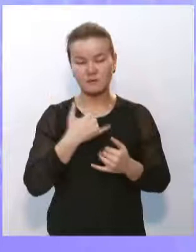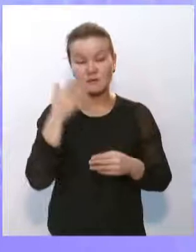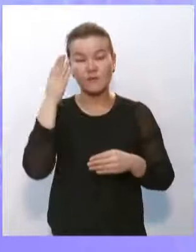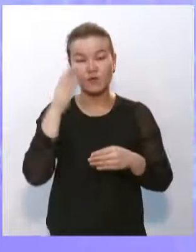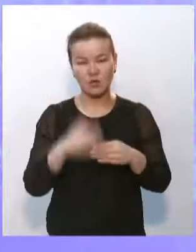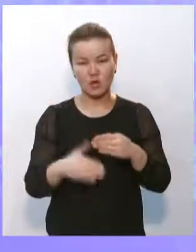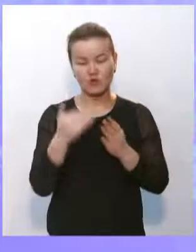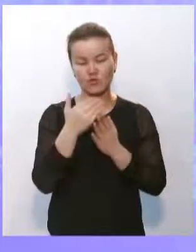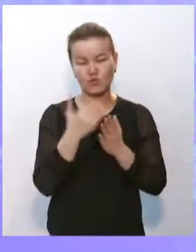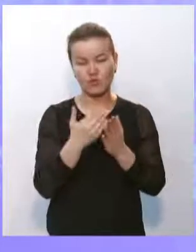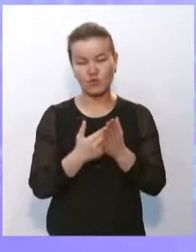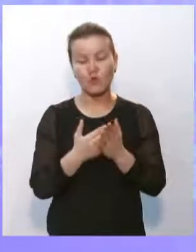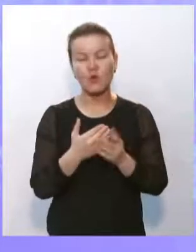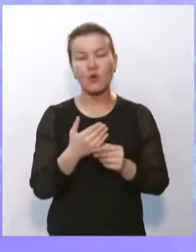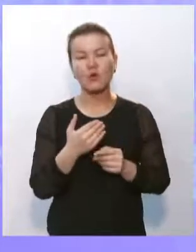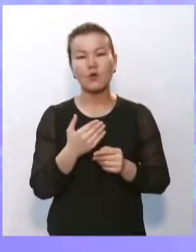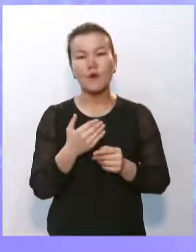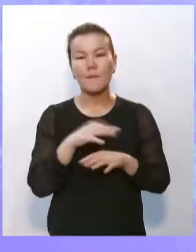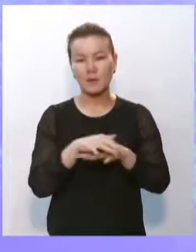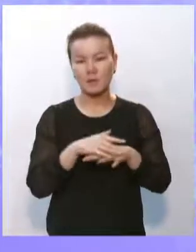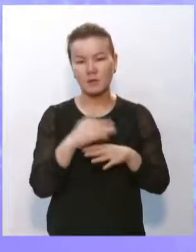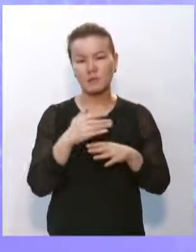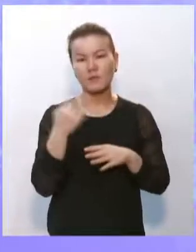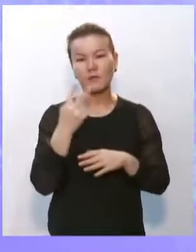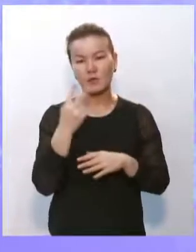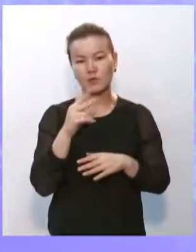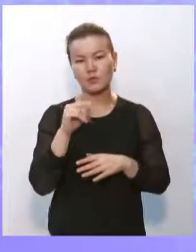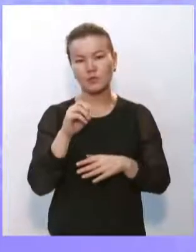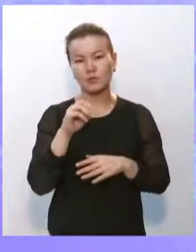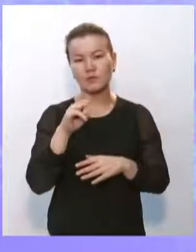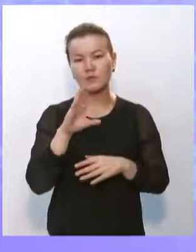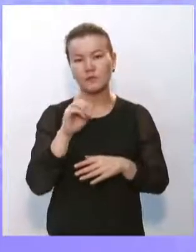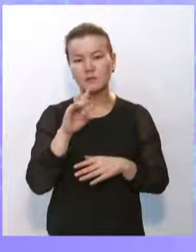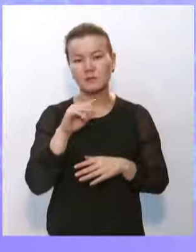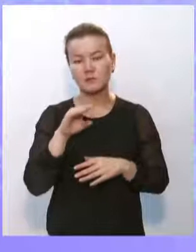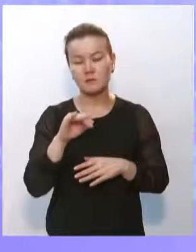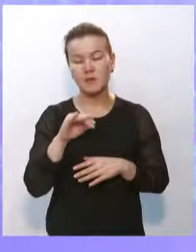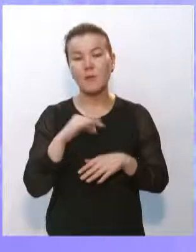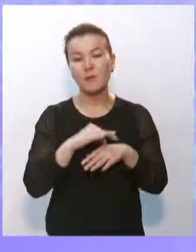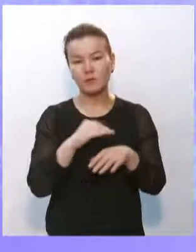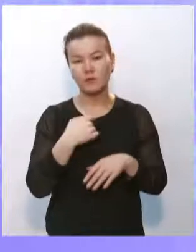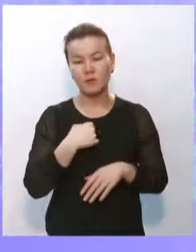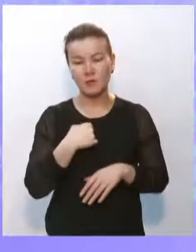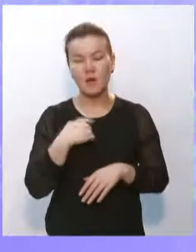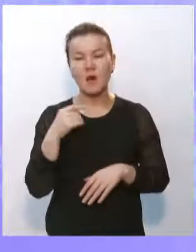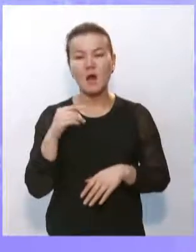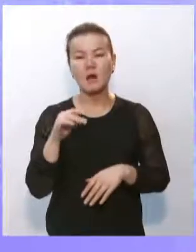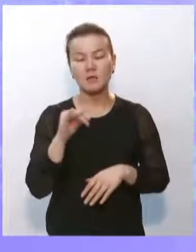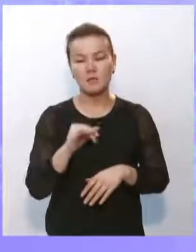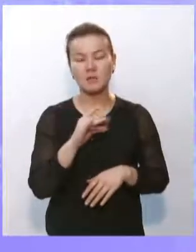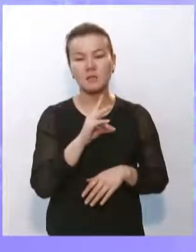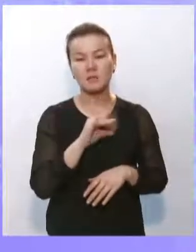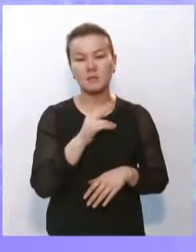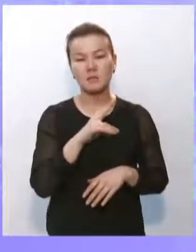математики во второй четверти и проведу его я зовут меня ирина николаевна математику